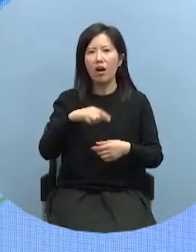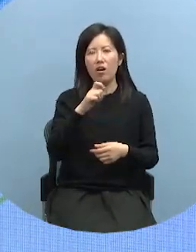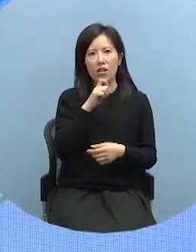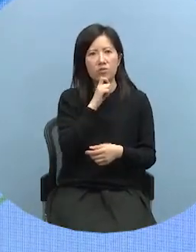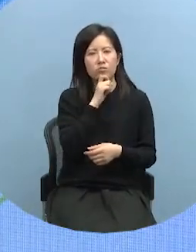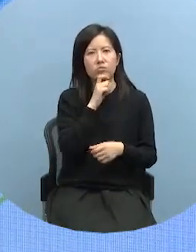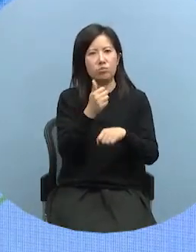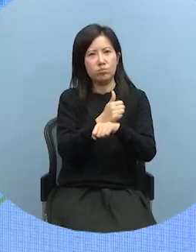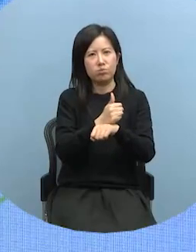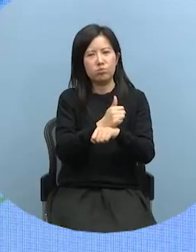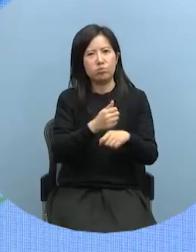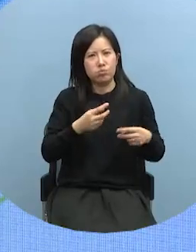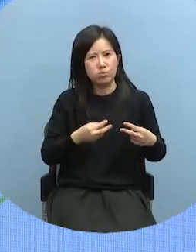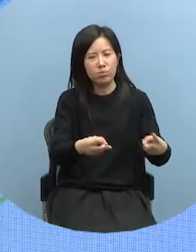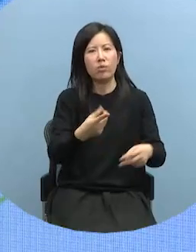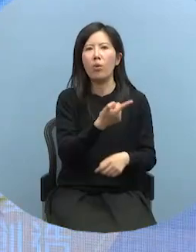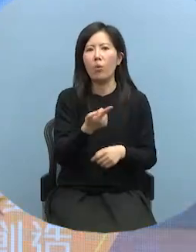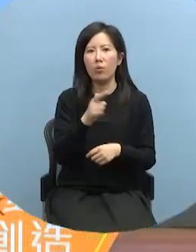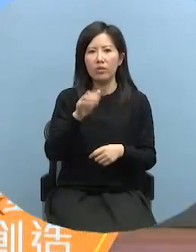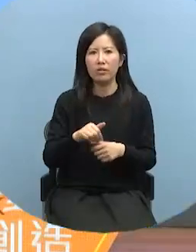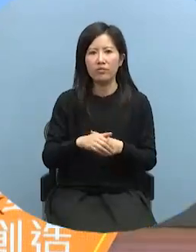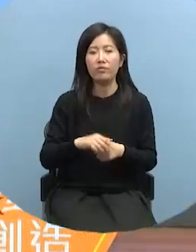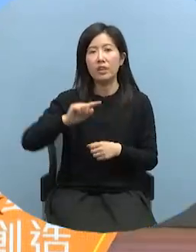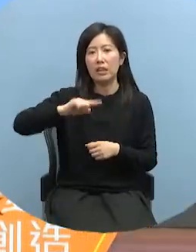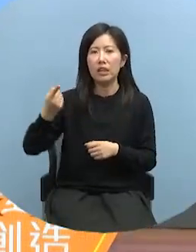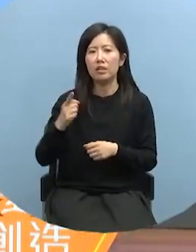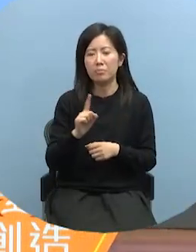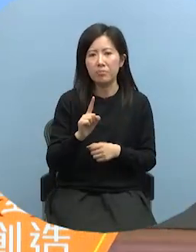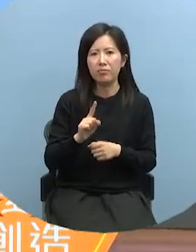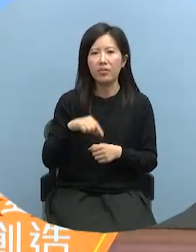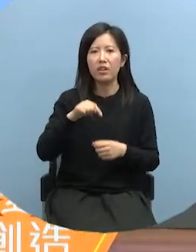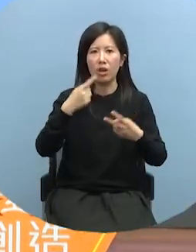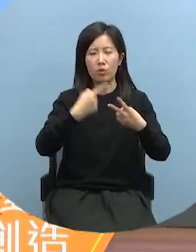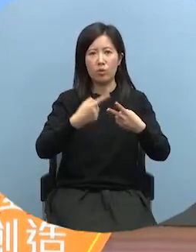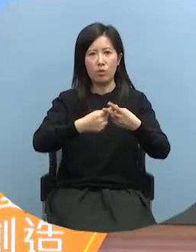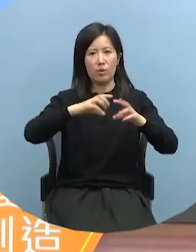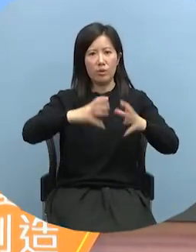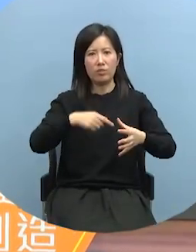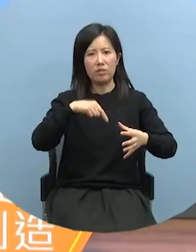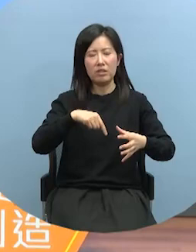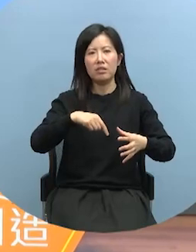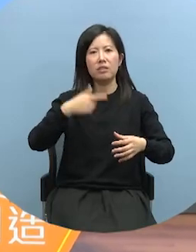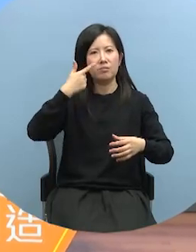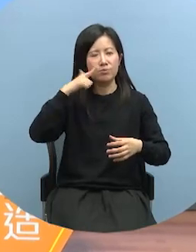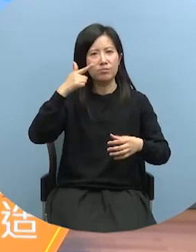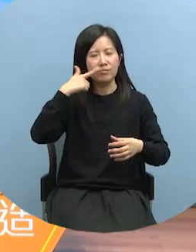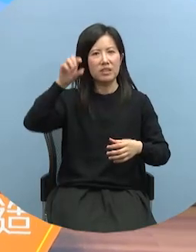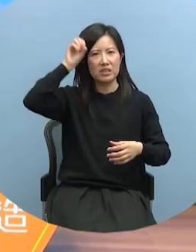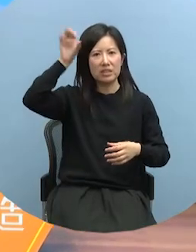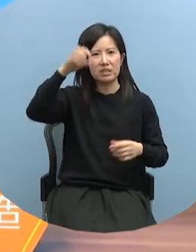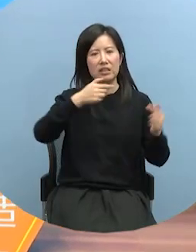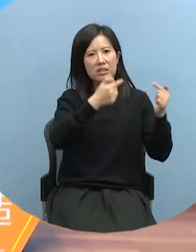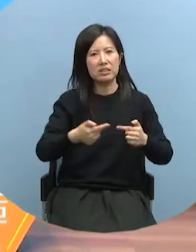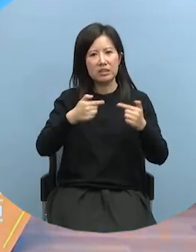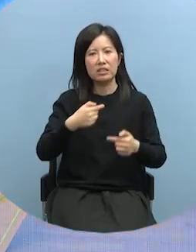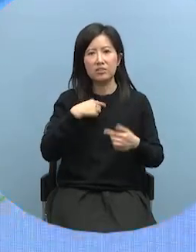嚟巨大嘅事業發展嘅空間。另一方面咧，工程界亦都要不斷擁抱創新。喺